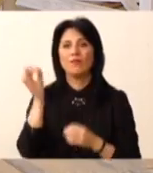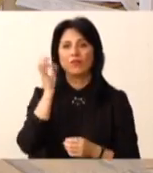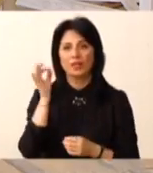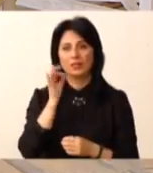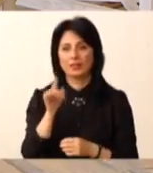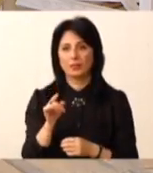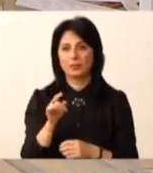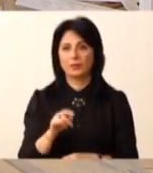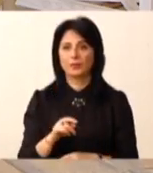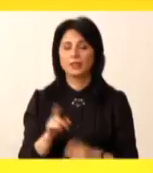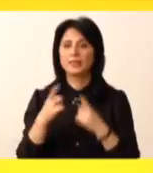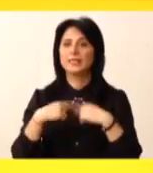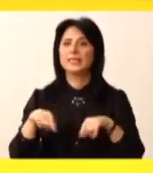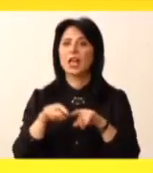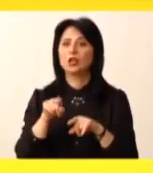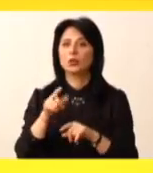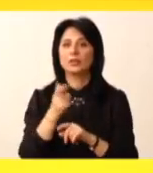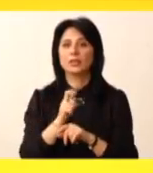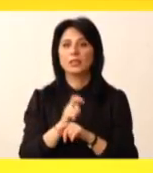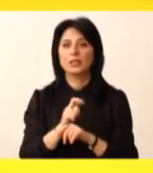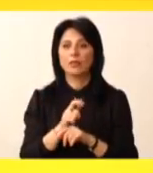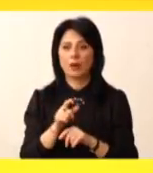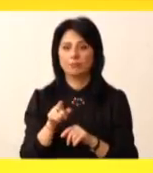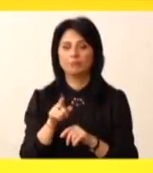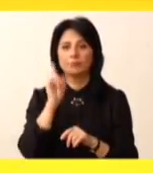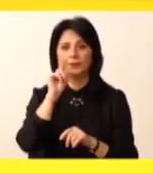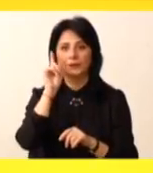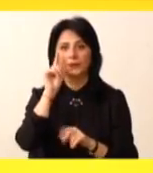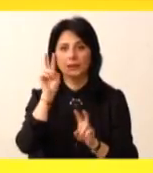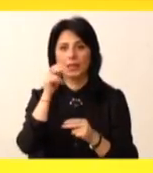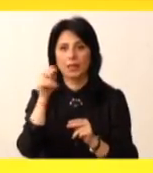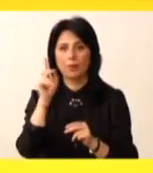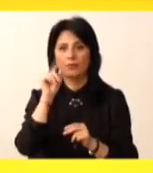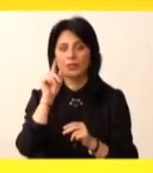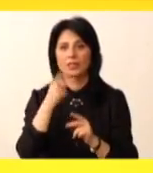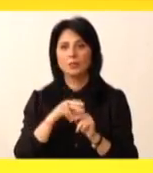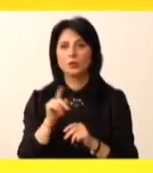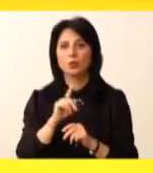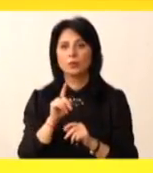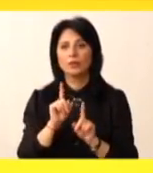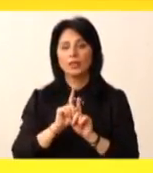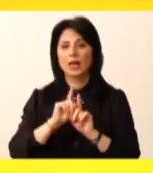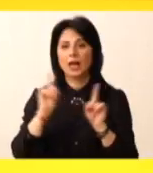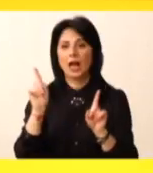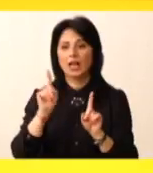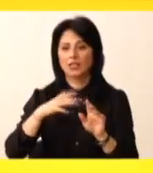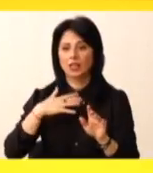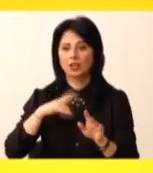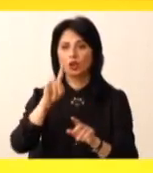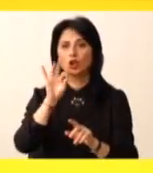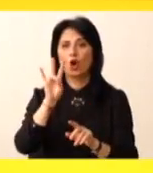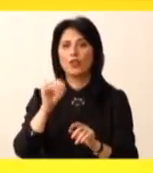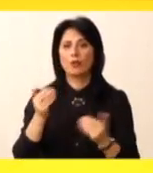ვახსენებთ, საზოგადოებისათვის ძალიან ახლობელი ხდება თემა, იმიტომ რომ განსაკუთრებულ გეოგრაფიულ